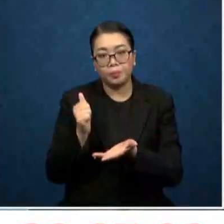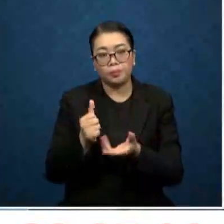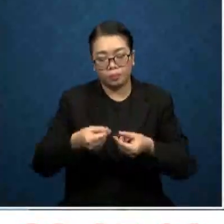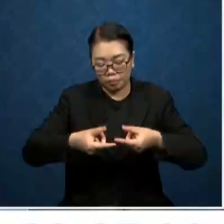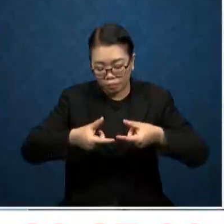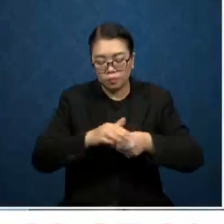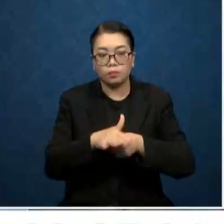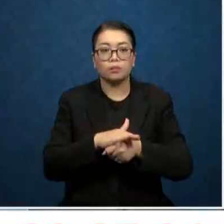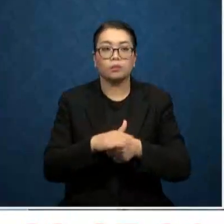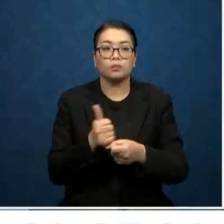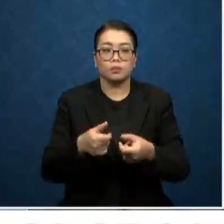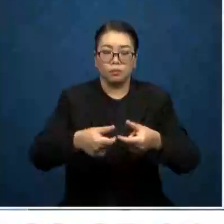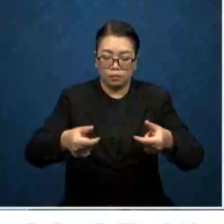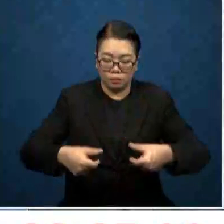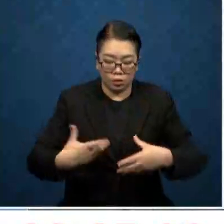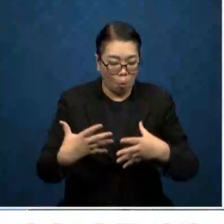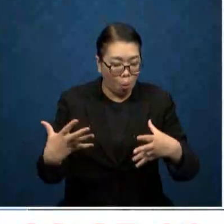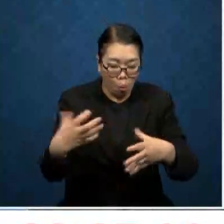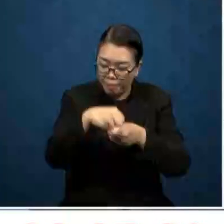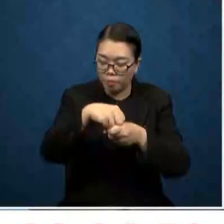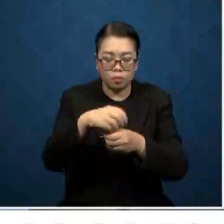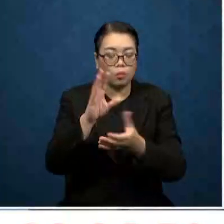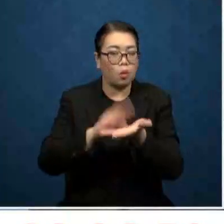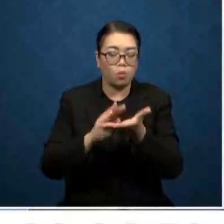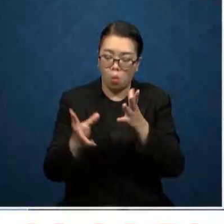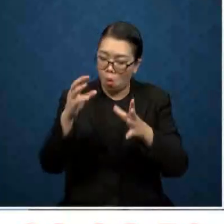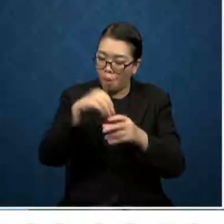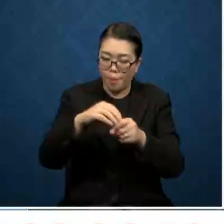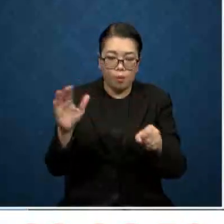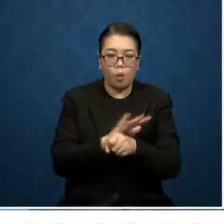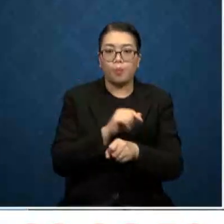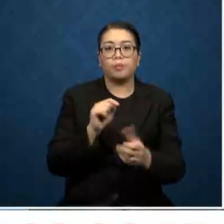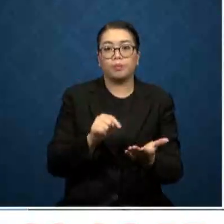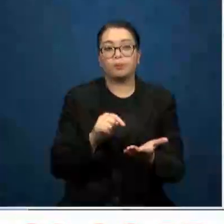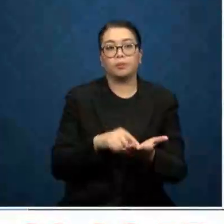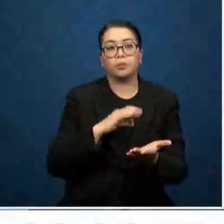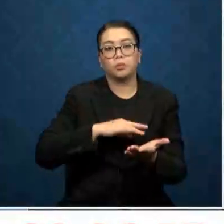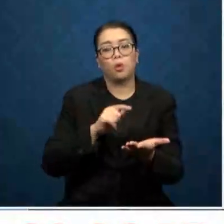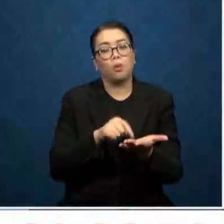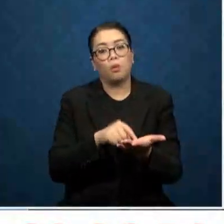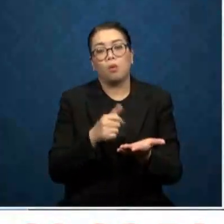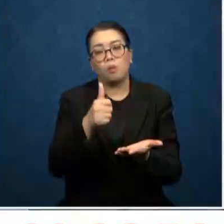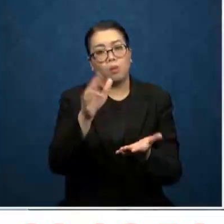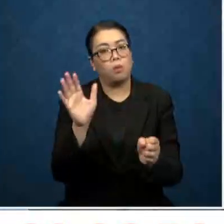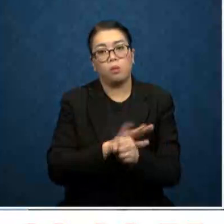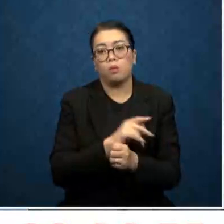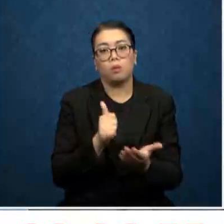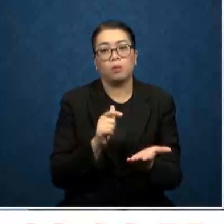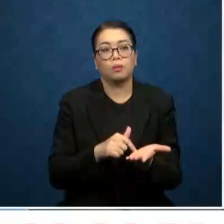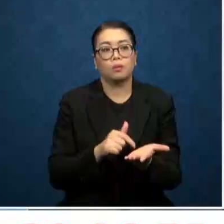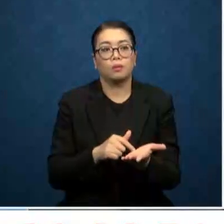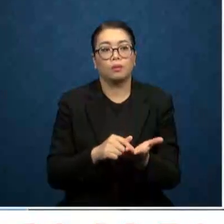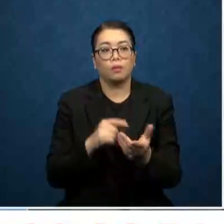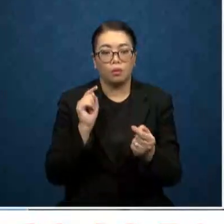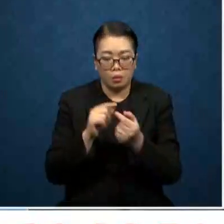หนามากนักแต่ท่านรวบรวมข้อมูลต่างๆไว้ต้องขออนุญาตกราบเรียนว่าเป็นเอกสารเชิงการ